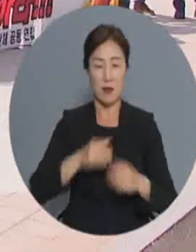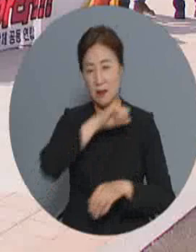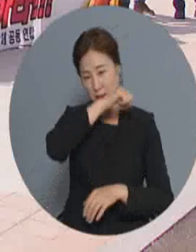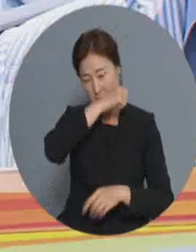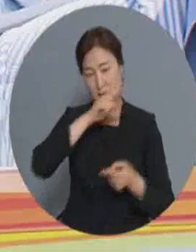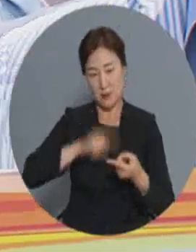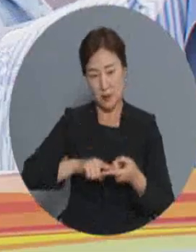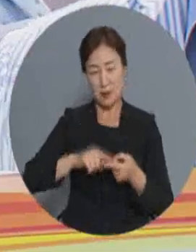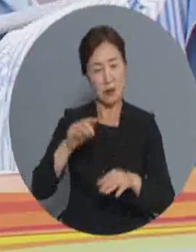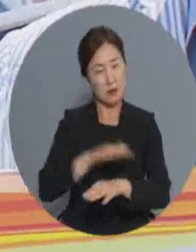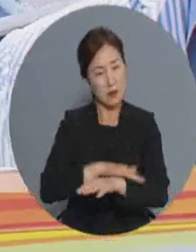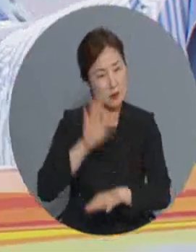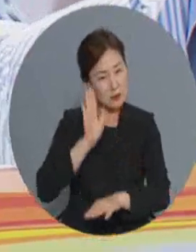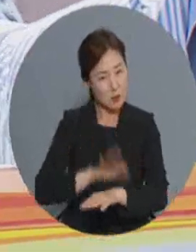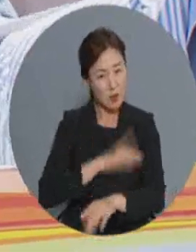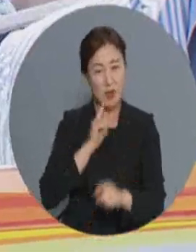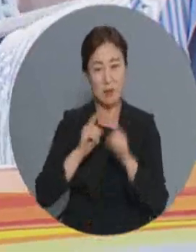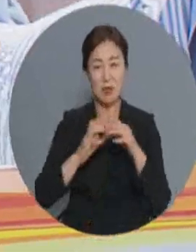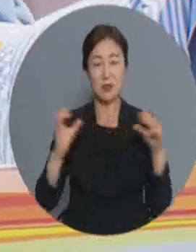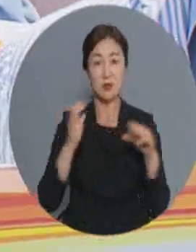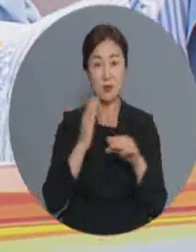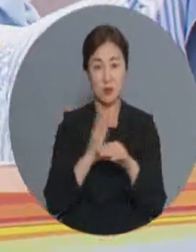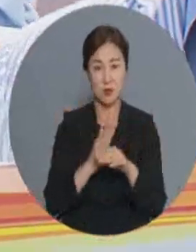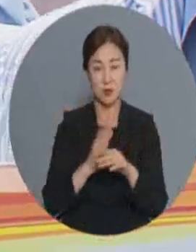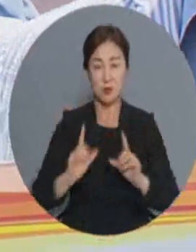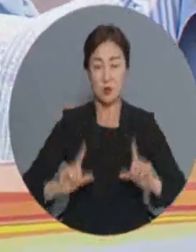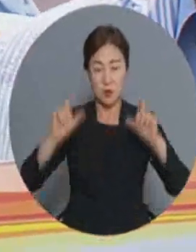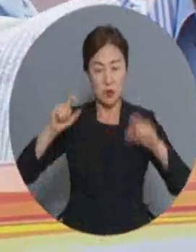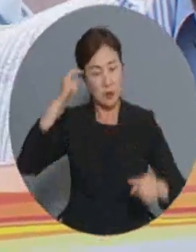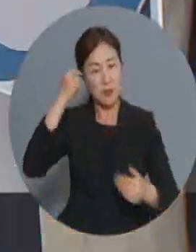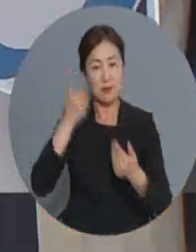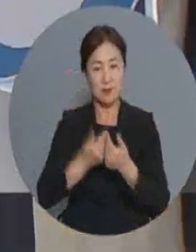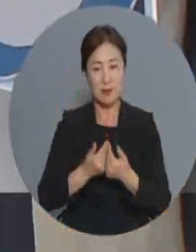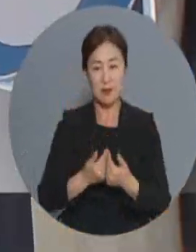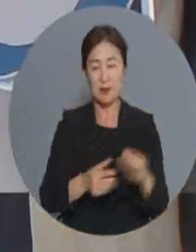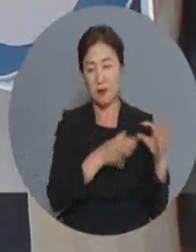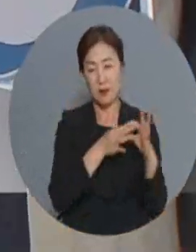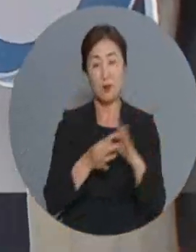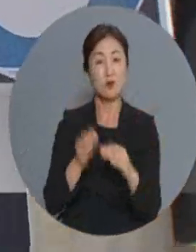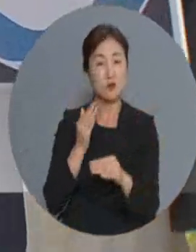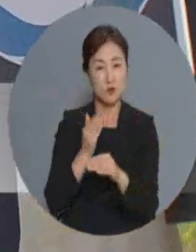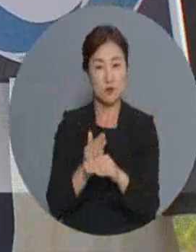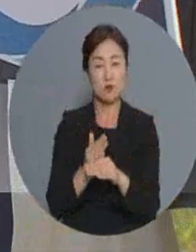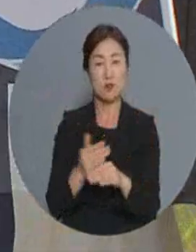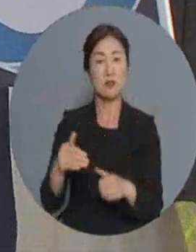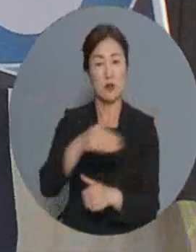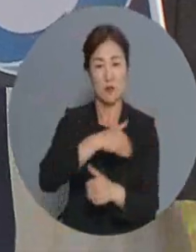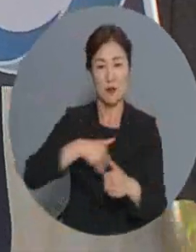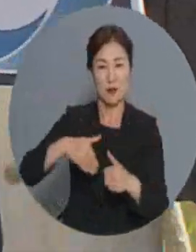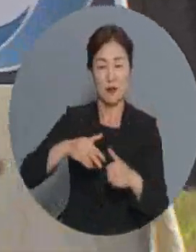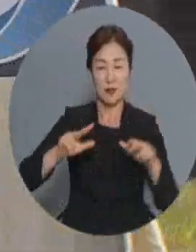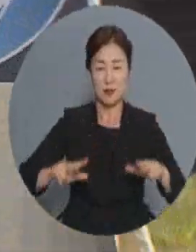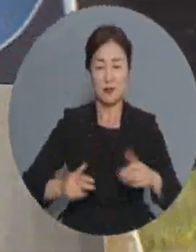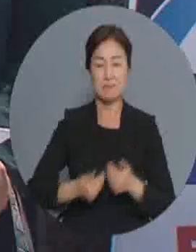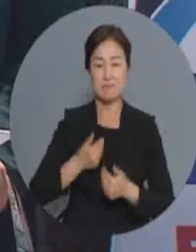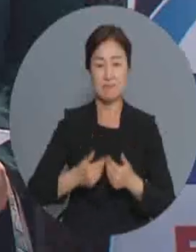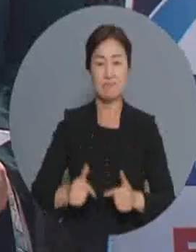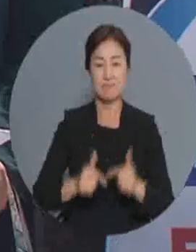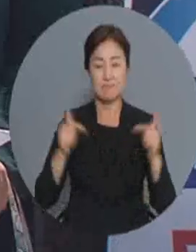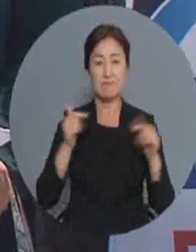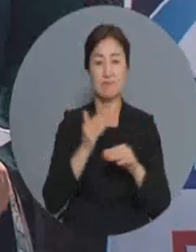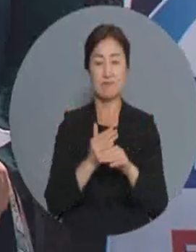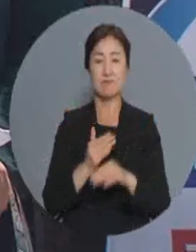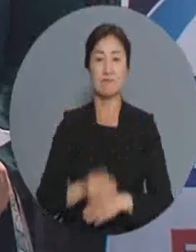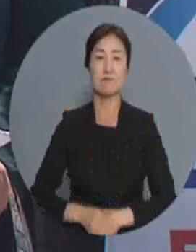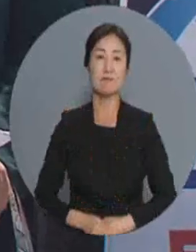적절성에 대한 논란이 있고 동북권 지역 반대 여론도 계속 확산하고 있어 지역 내 진통은 가라앉지 않을